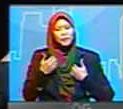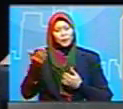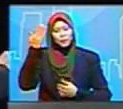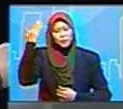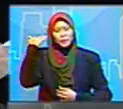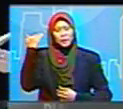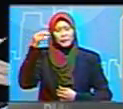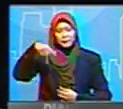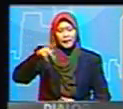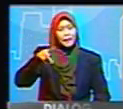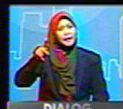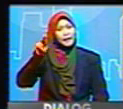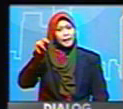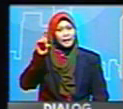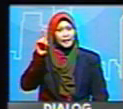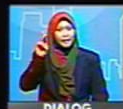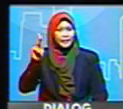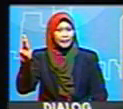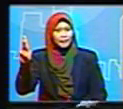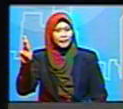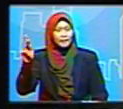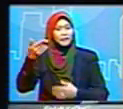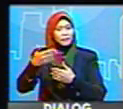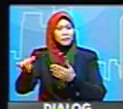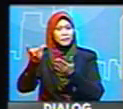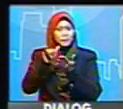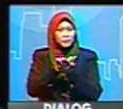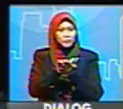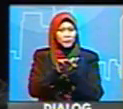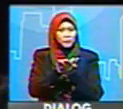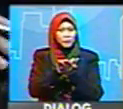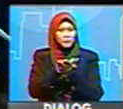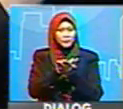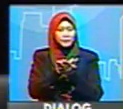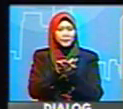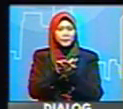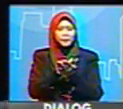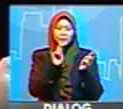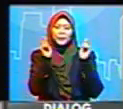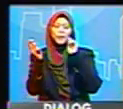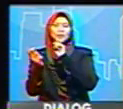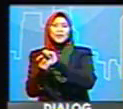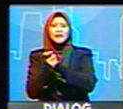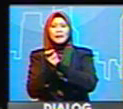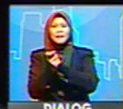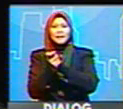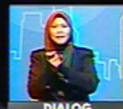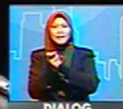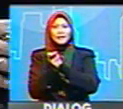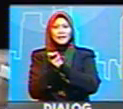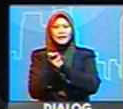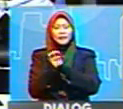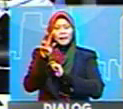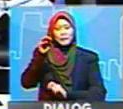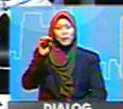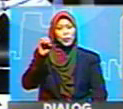di kpdnkk dulu dan Selepas itu ditukarfio P